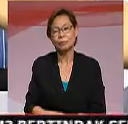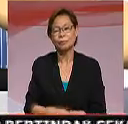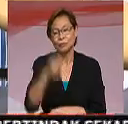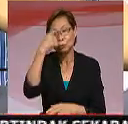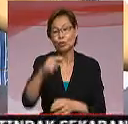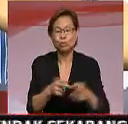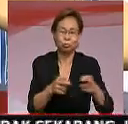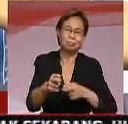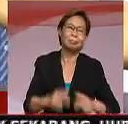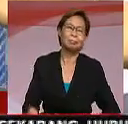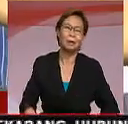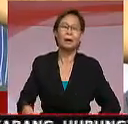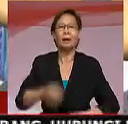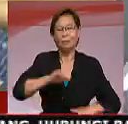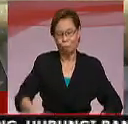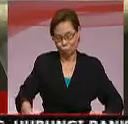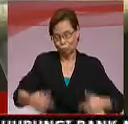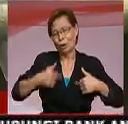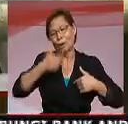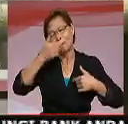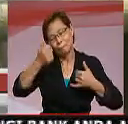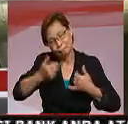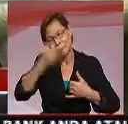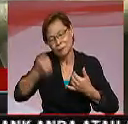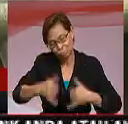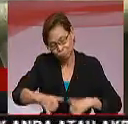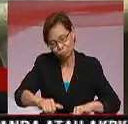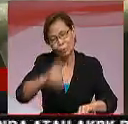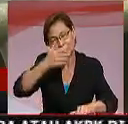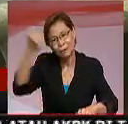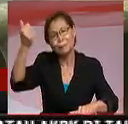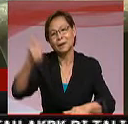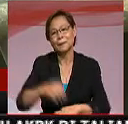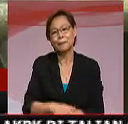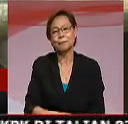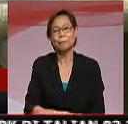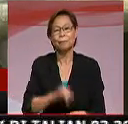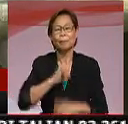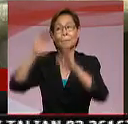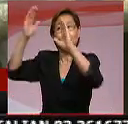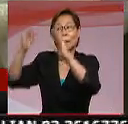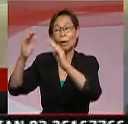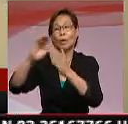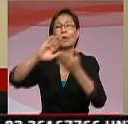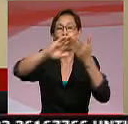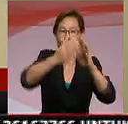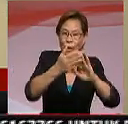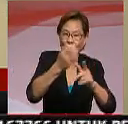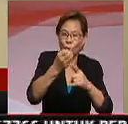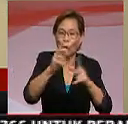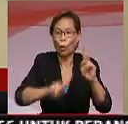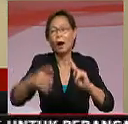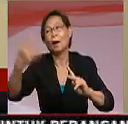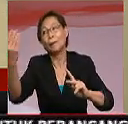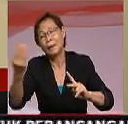menguruskan hidupan liar secara lebih lestari lagi dalam keadaan yang lebih baik. Saya berharap komuniti ataupun orang awam